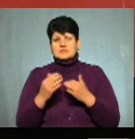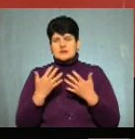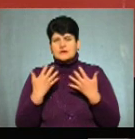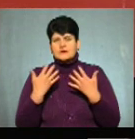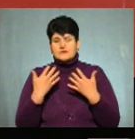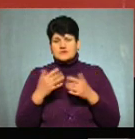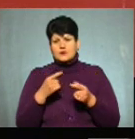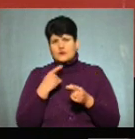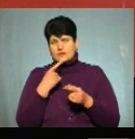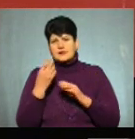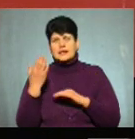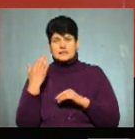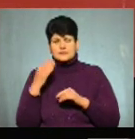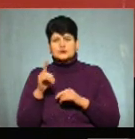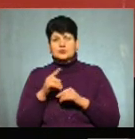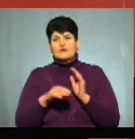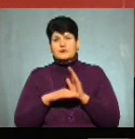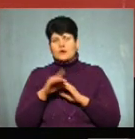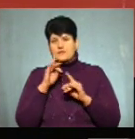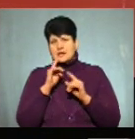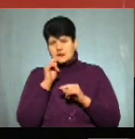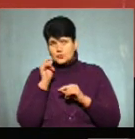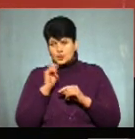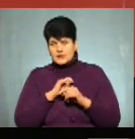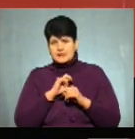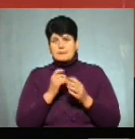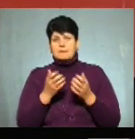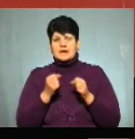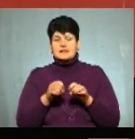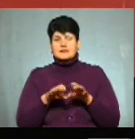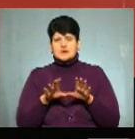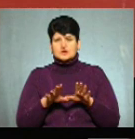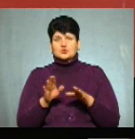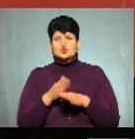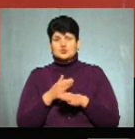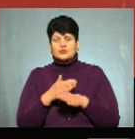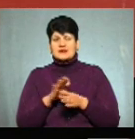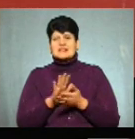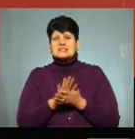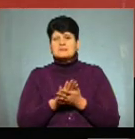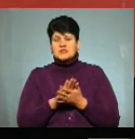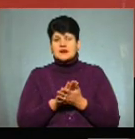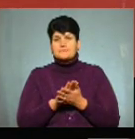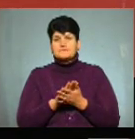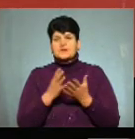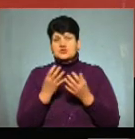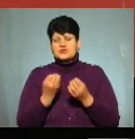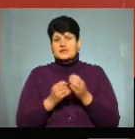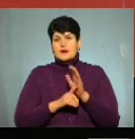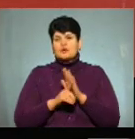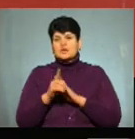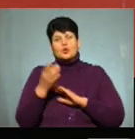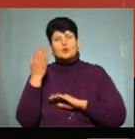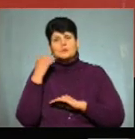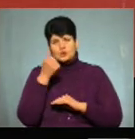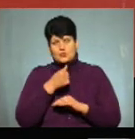я зазначала раніше, що Верховна Рада України прийняла рішення щодо сортування сміття ще на початку минулого